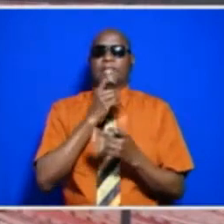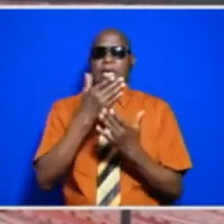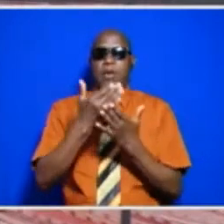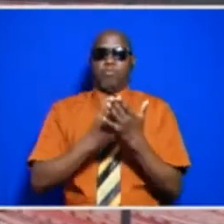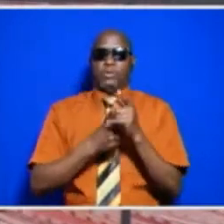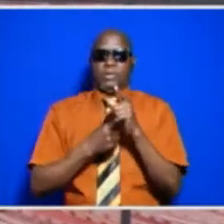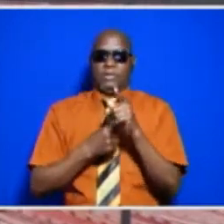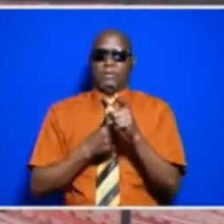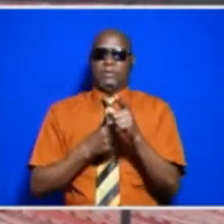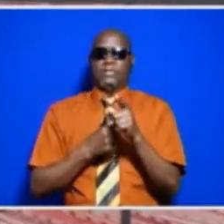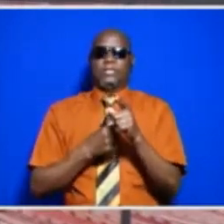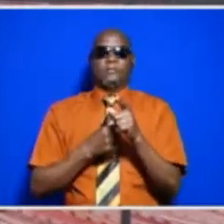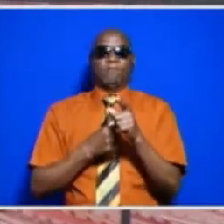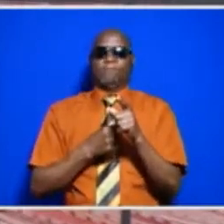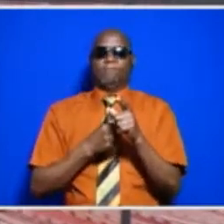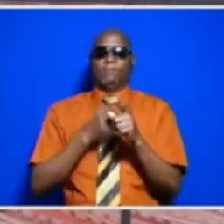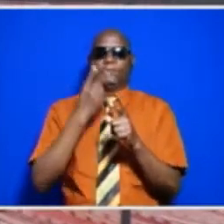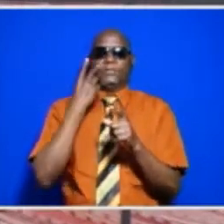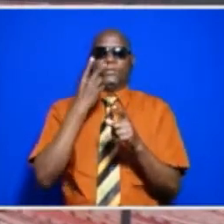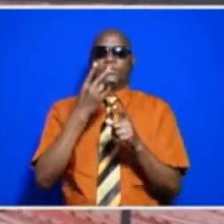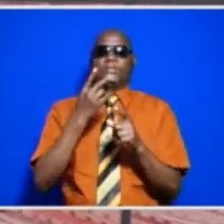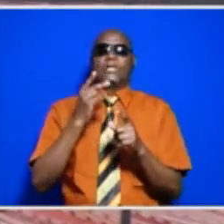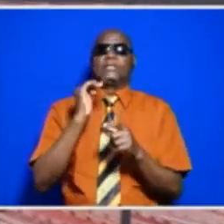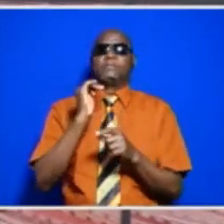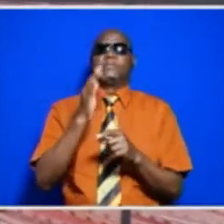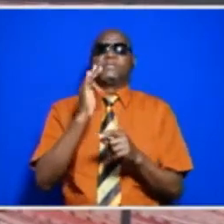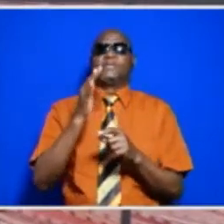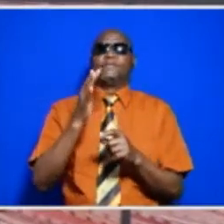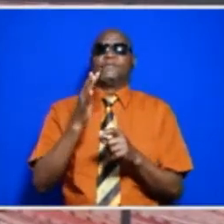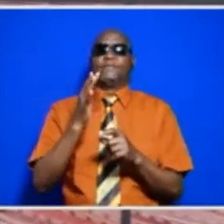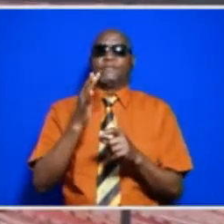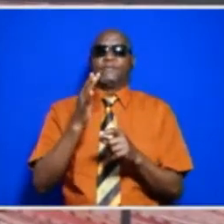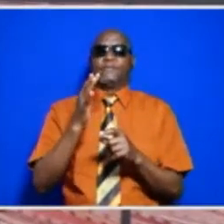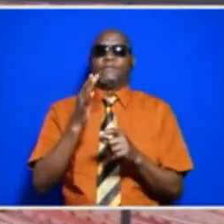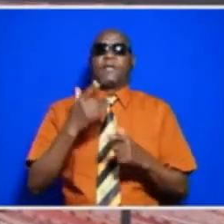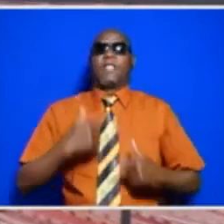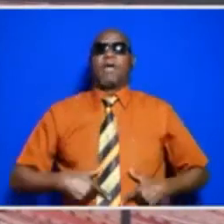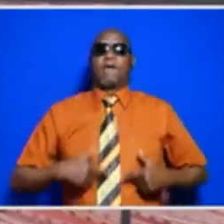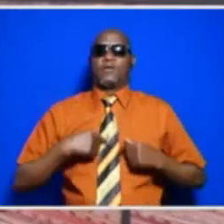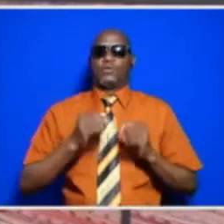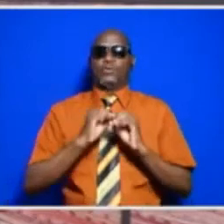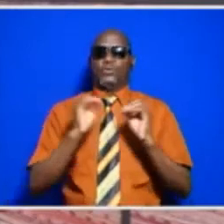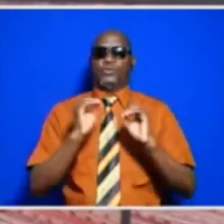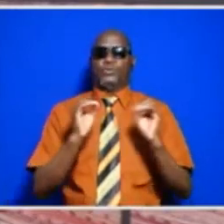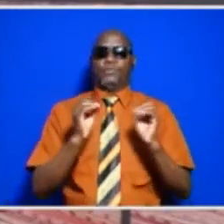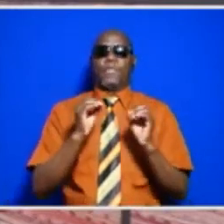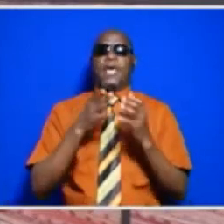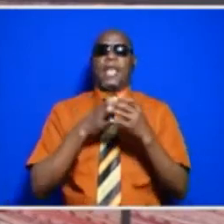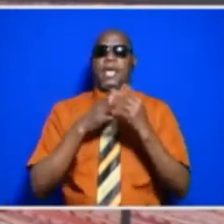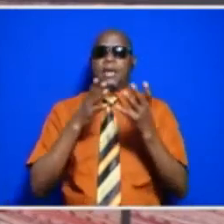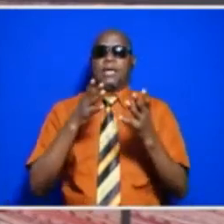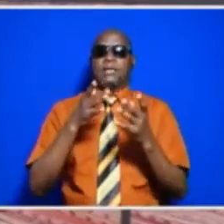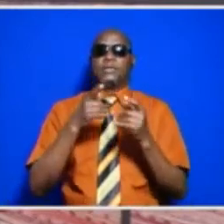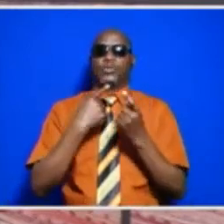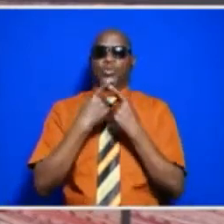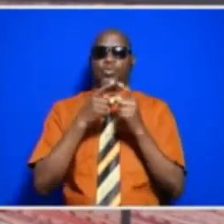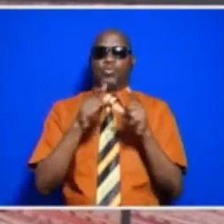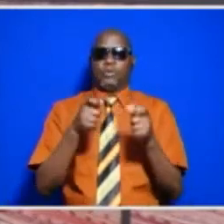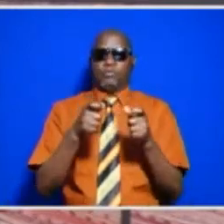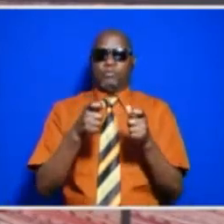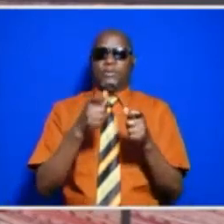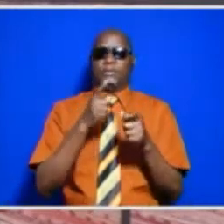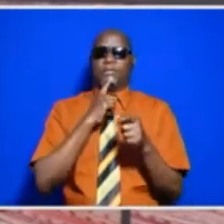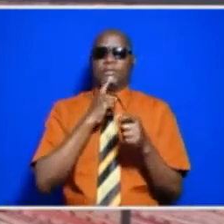hiyo haiangazii swala la gharama ya juu ya maisha humu nchini. Wakizungumza na wanahabari leo hii, viongozi hao wamekashifu uamuzi